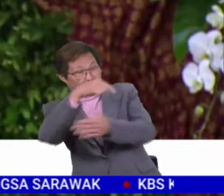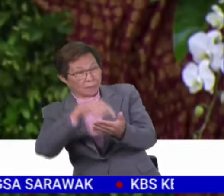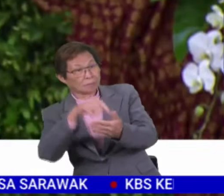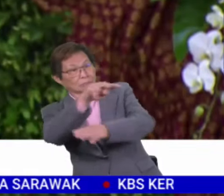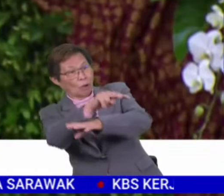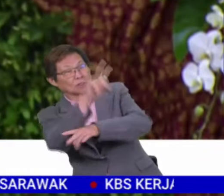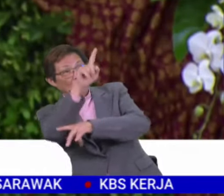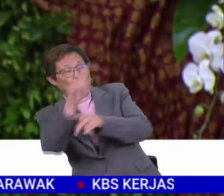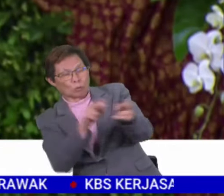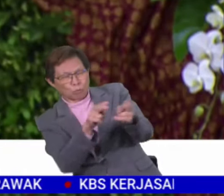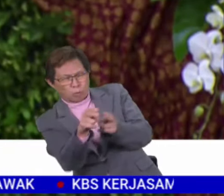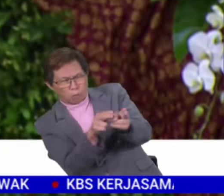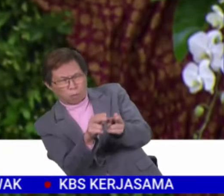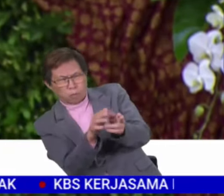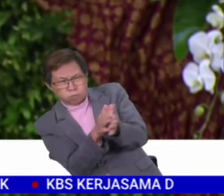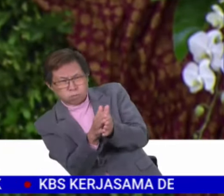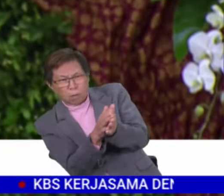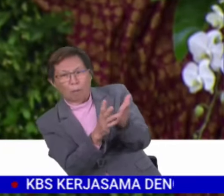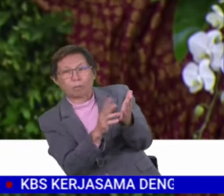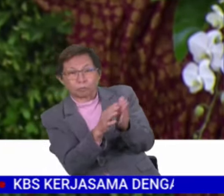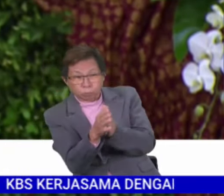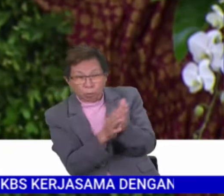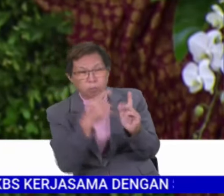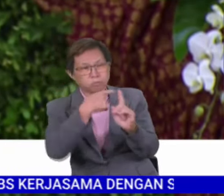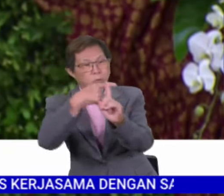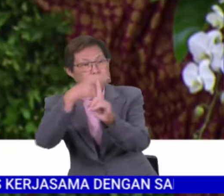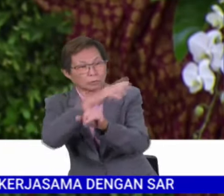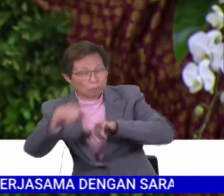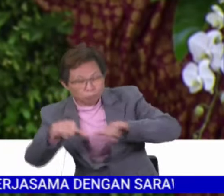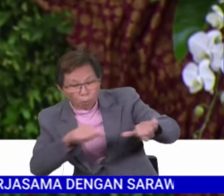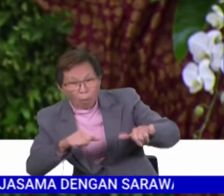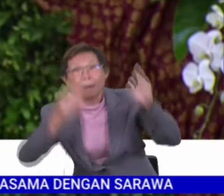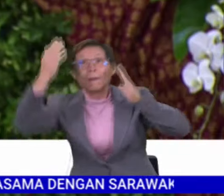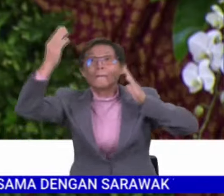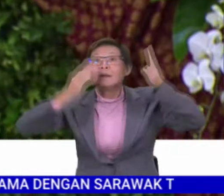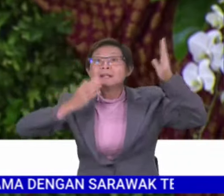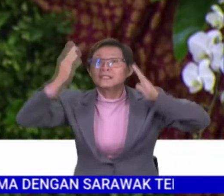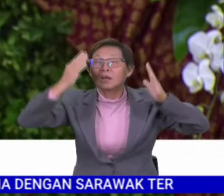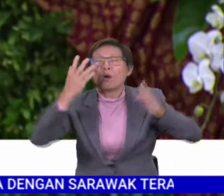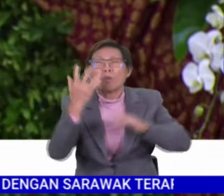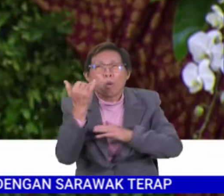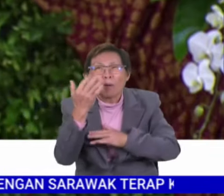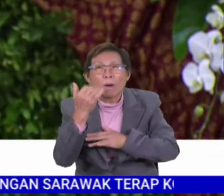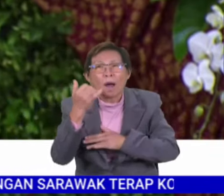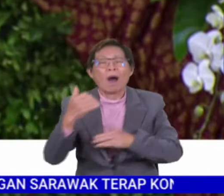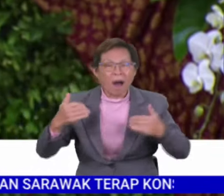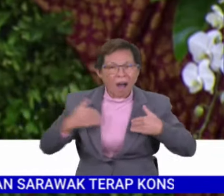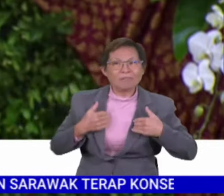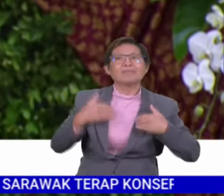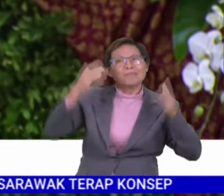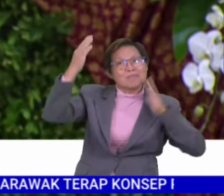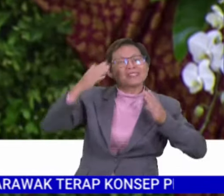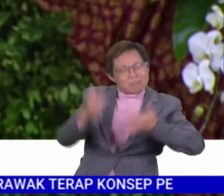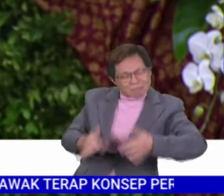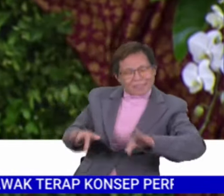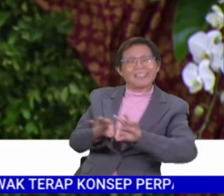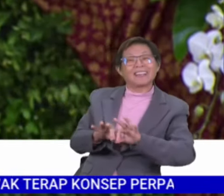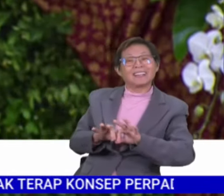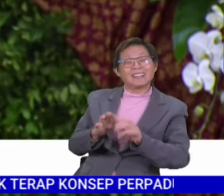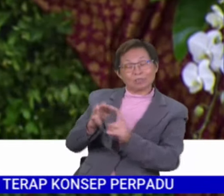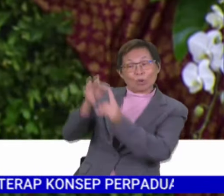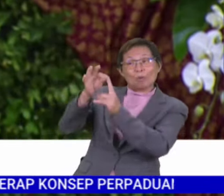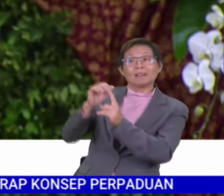satu usaha yang lebih positif dan agresif Malaysia, kerana ada kepentingan Malaysia juga untuk terutama di